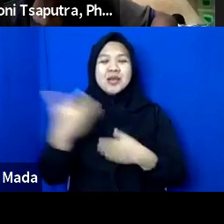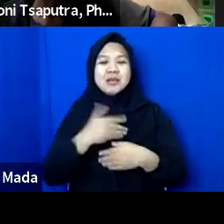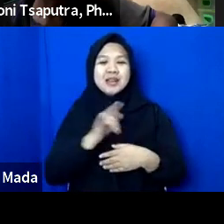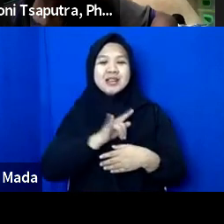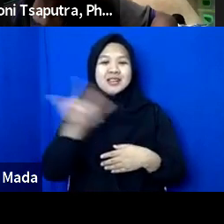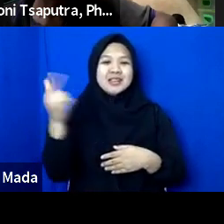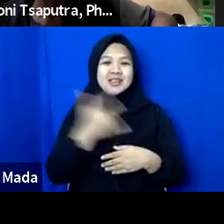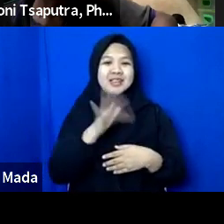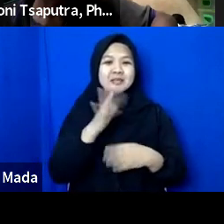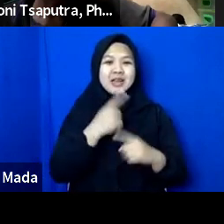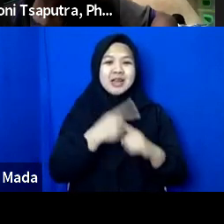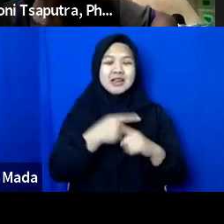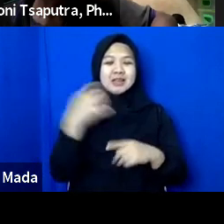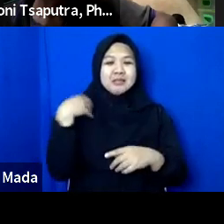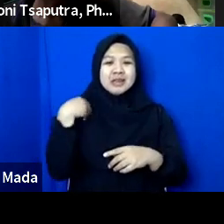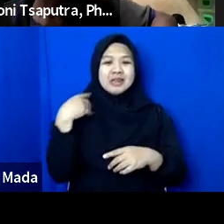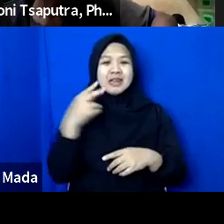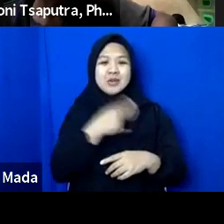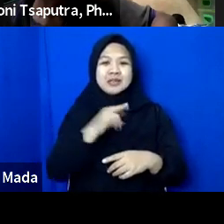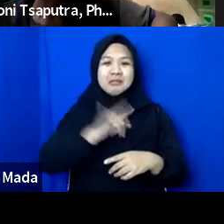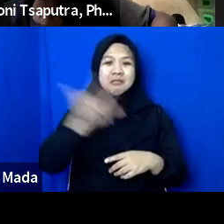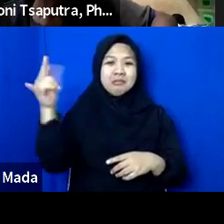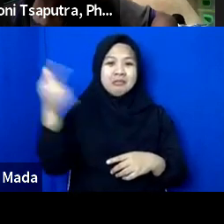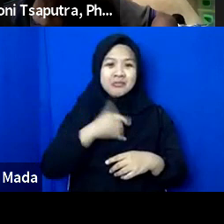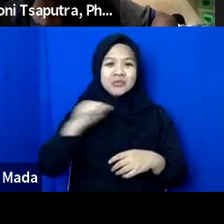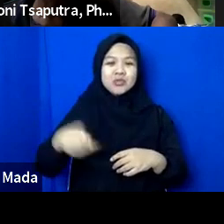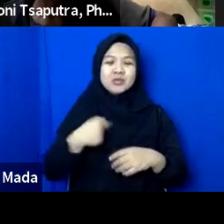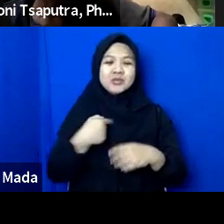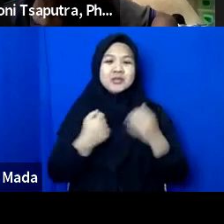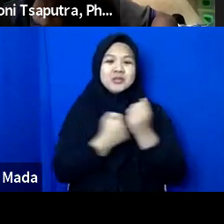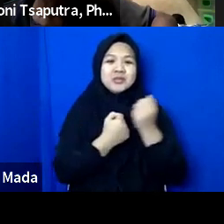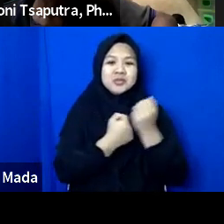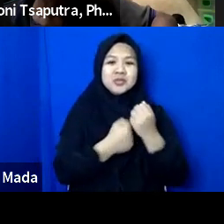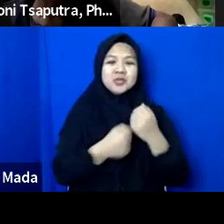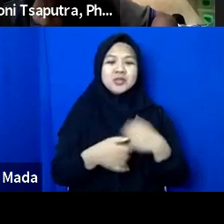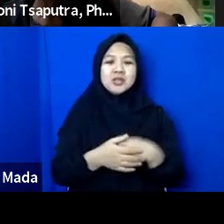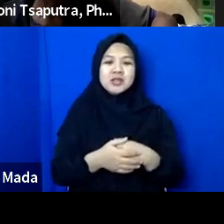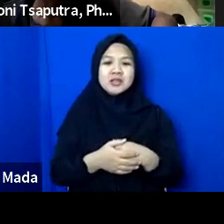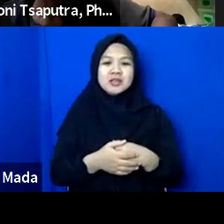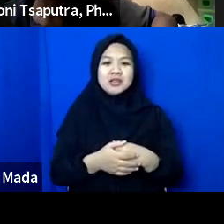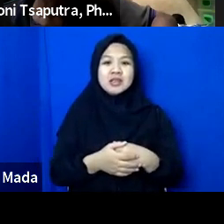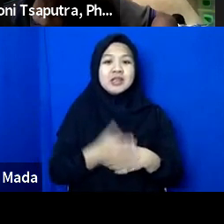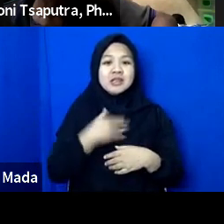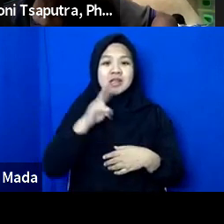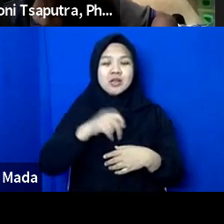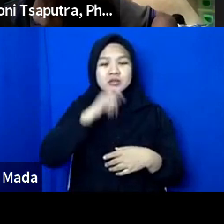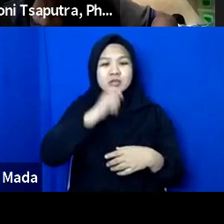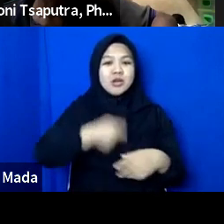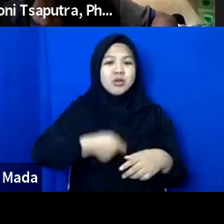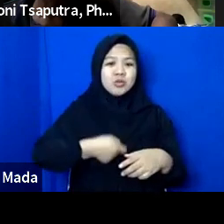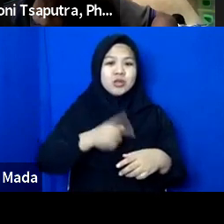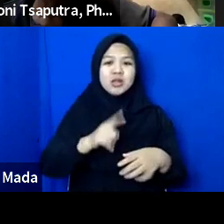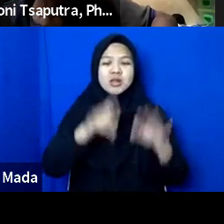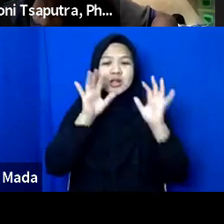5 kalian Duh gitu Suami saya sangat mensupport nya naha memang saya harus akui